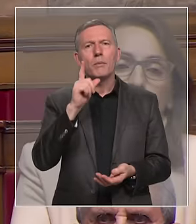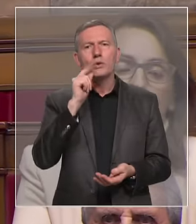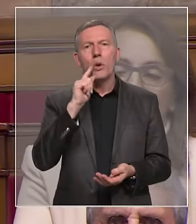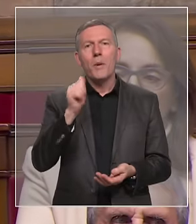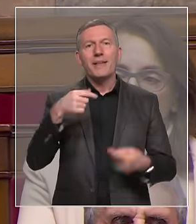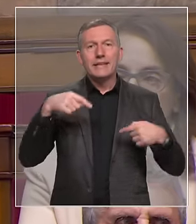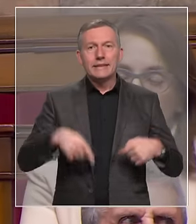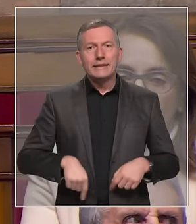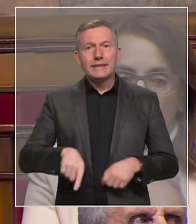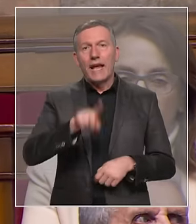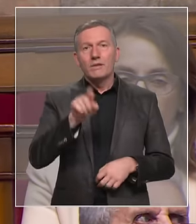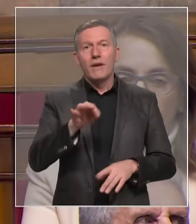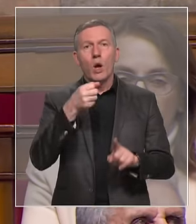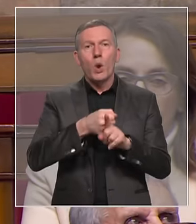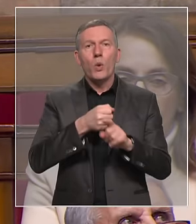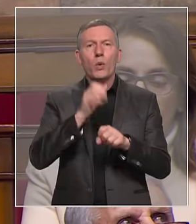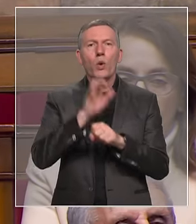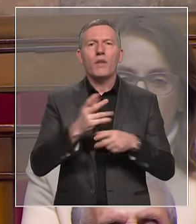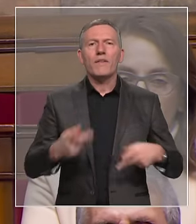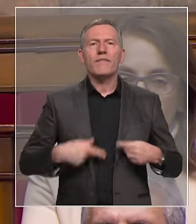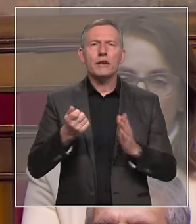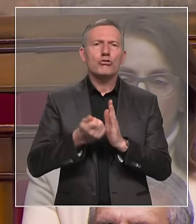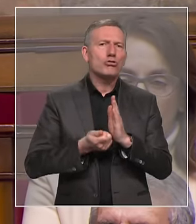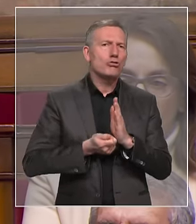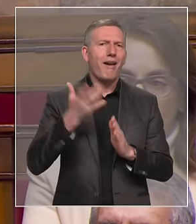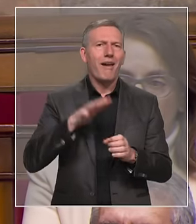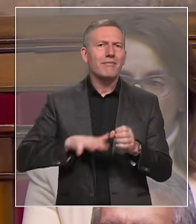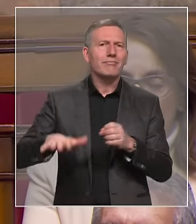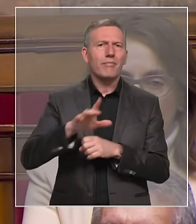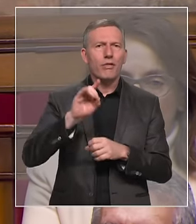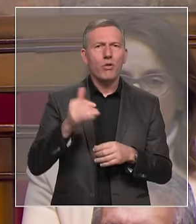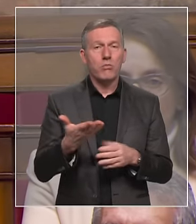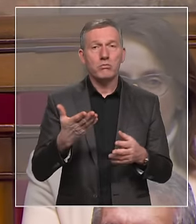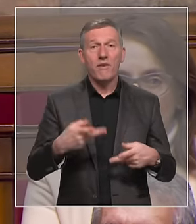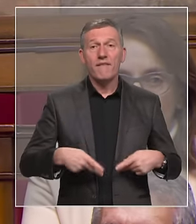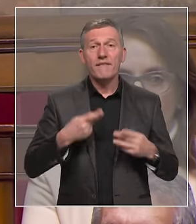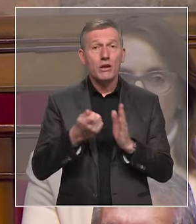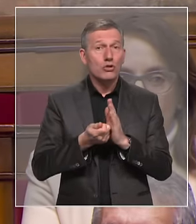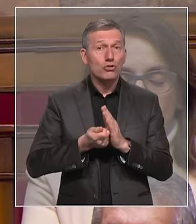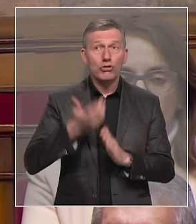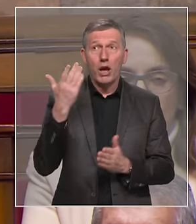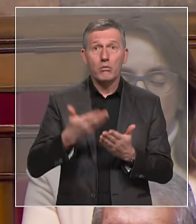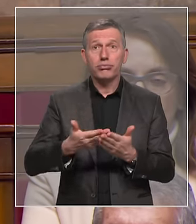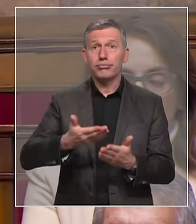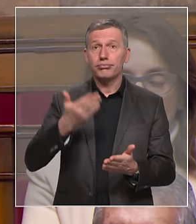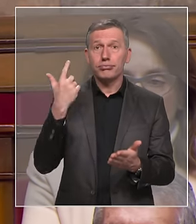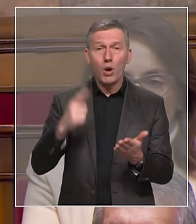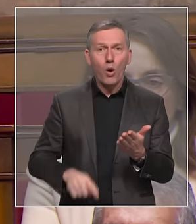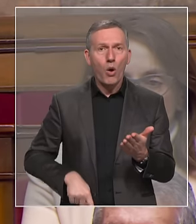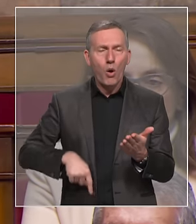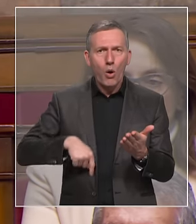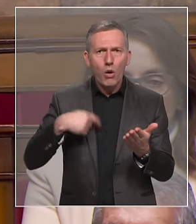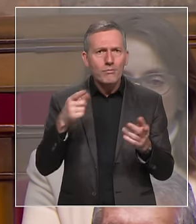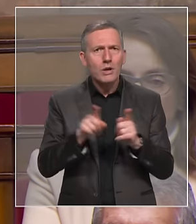ma question porte sur la lutte contre la vie chère dans nos territoires ultramarins. La vie chère qui dure depuis trop longtemps et qui est